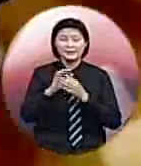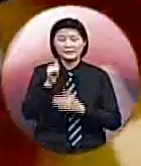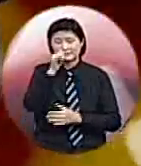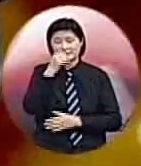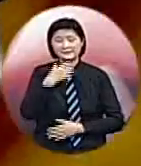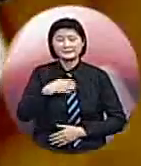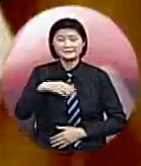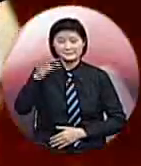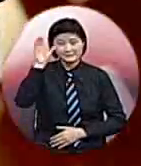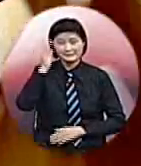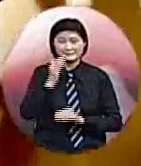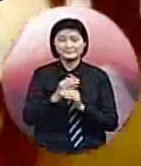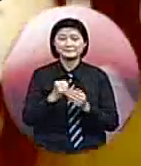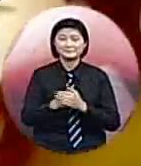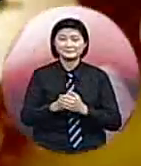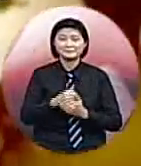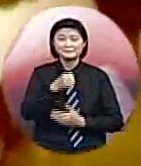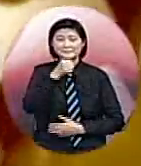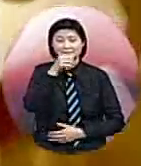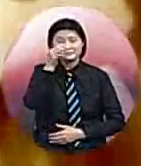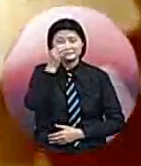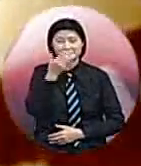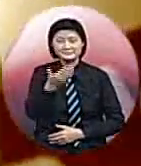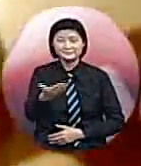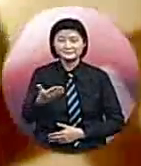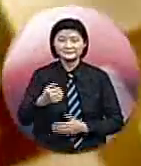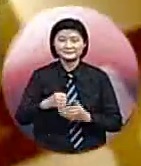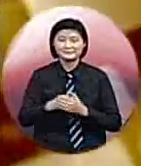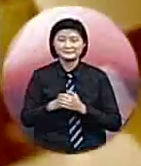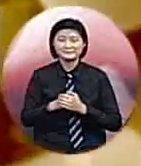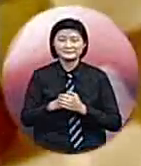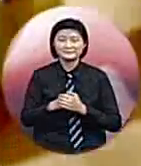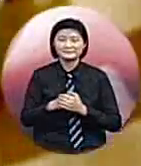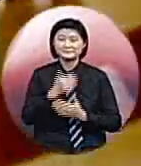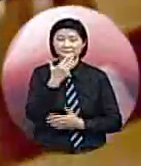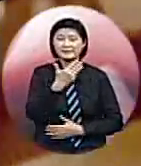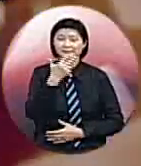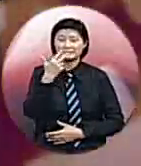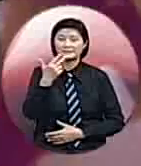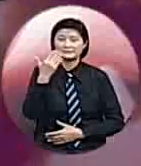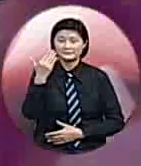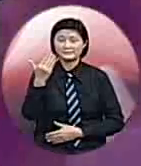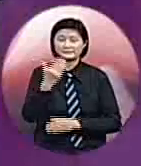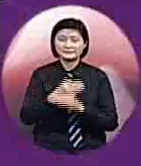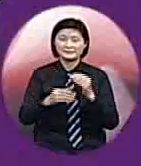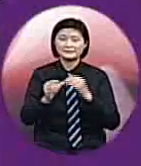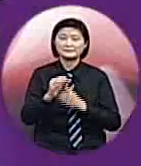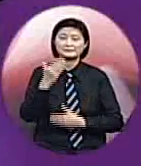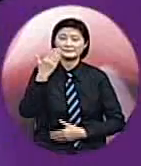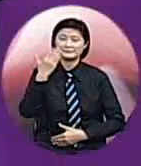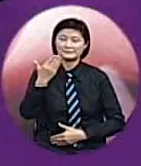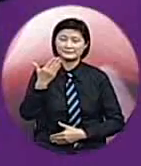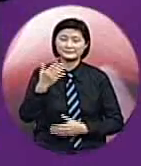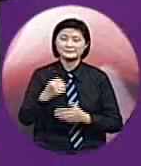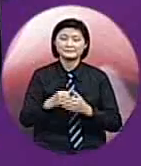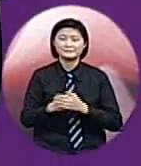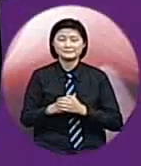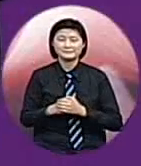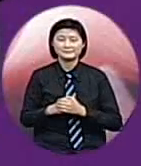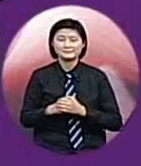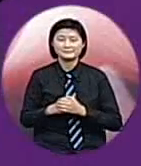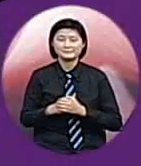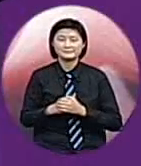바라겠습니다. 자, 점수 볼까요? 네. 점수 보여 주세요. 주세요. 자, 8점, 7점, 9점, 보너스 9점.